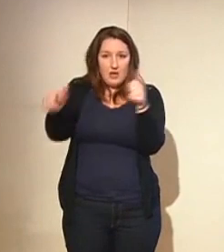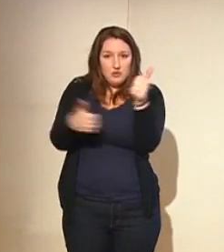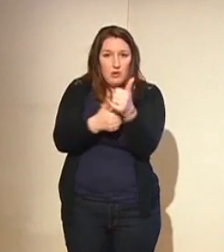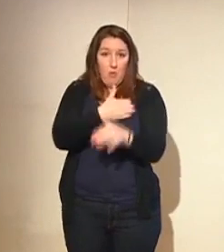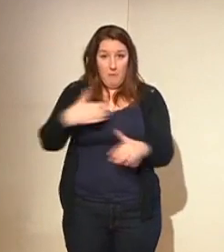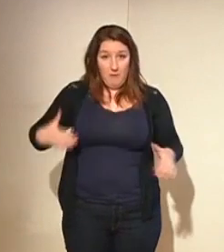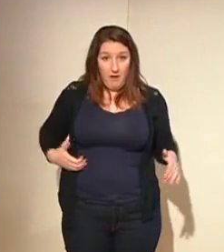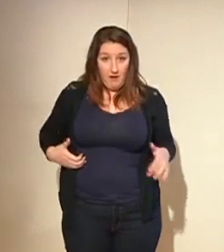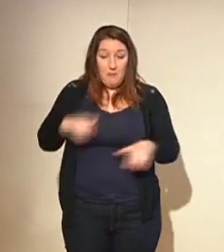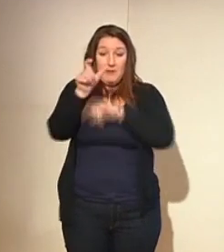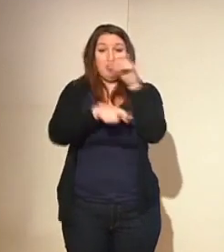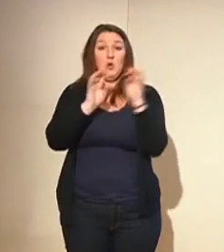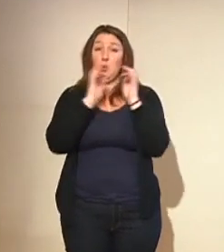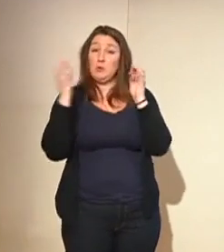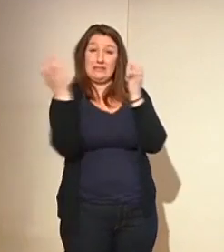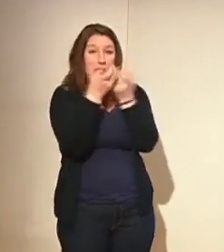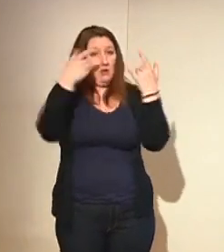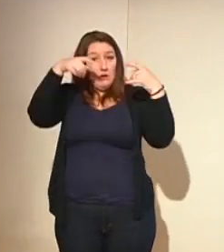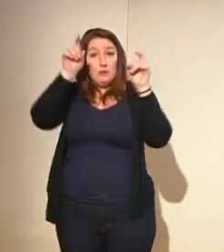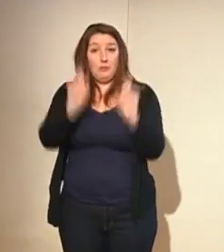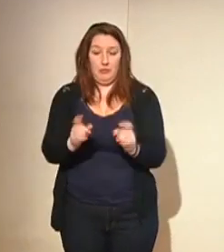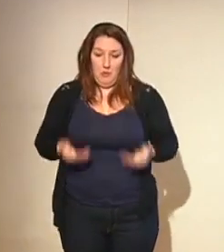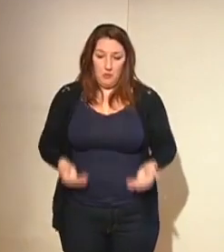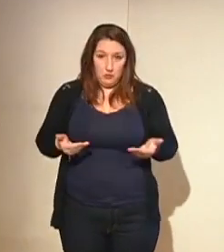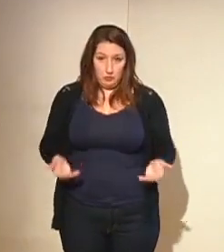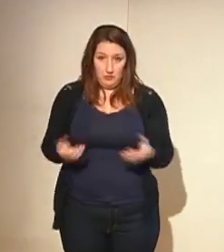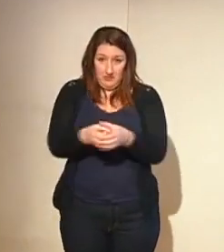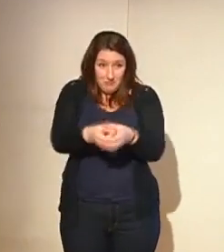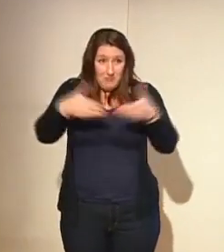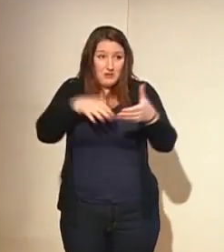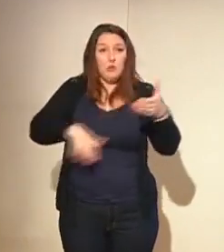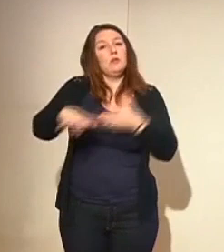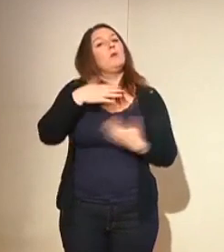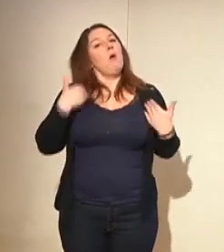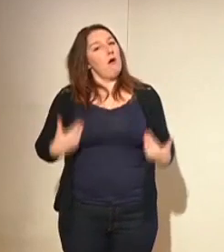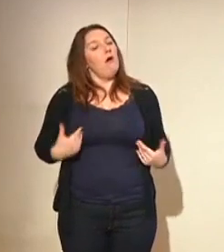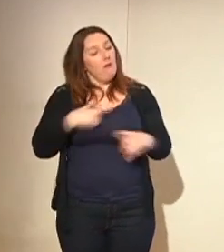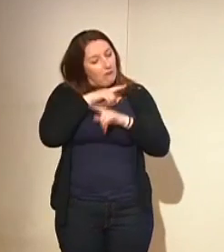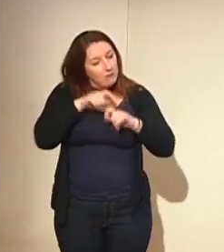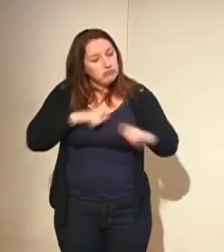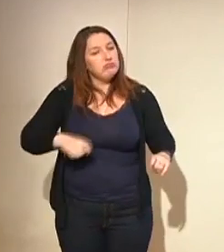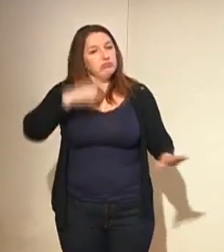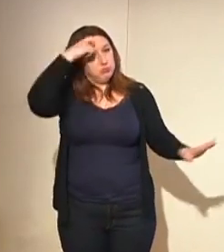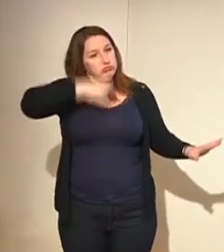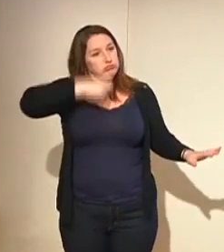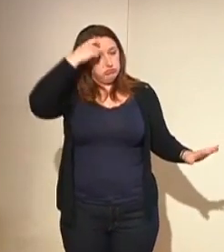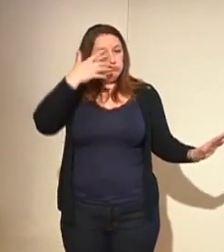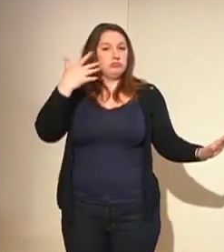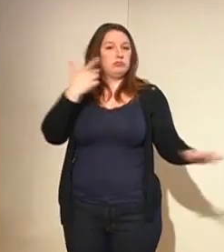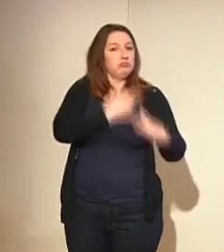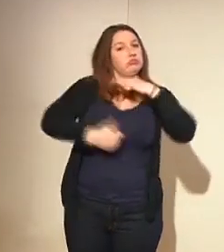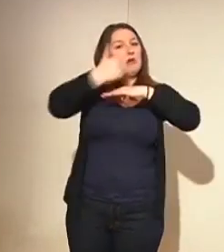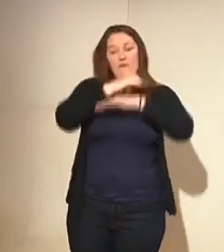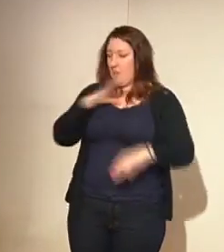été réduit aujourd'hui cette majorité que j'ai honneur de présider avec Laurence compara compte une